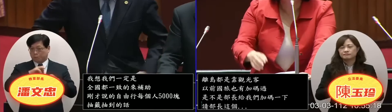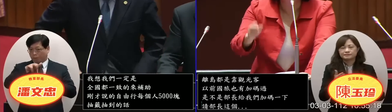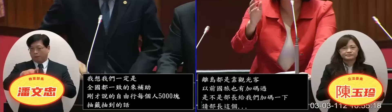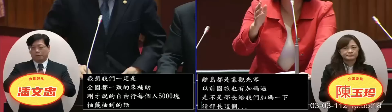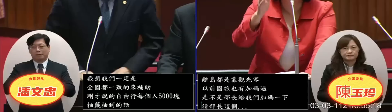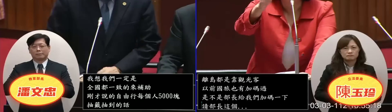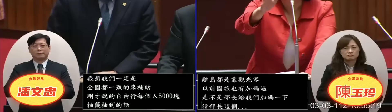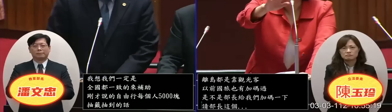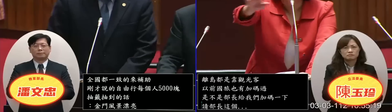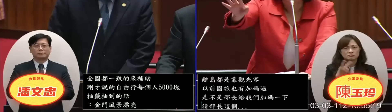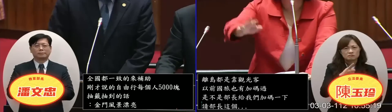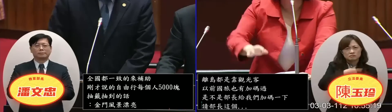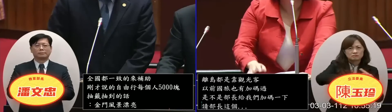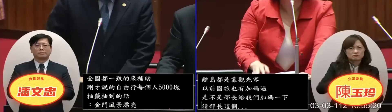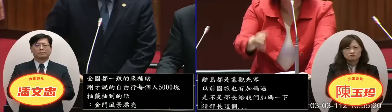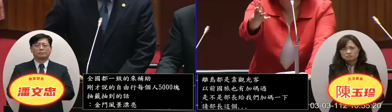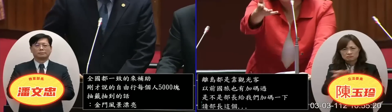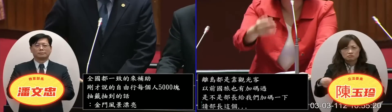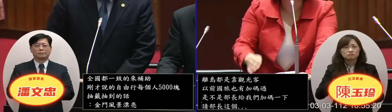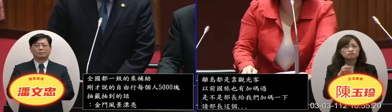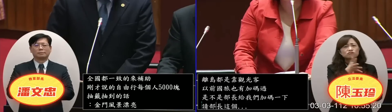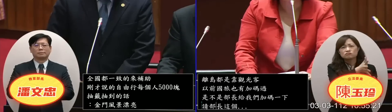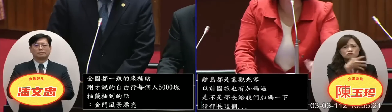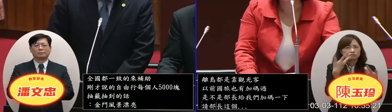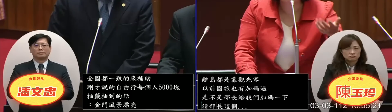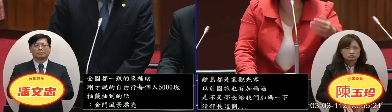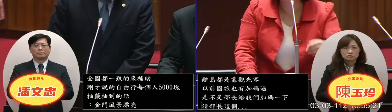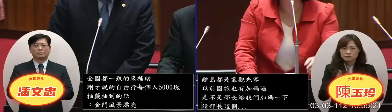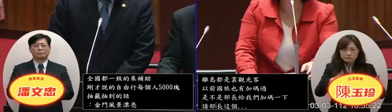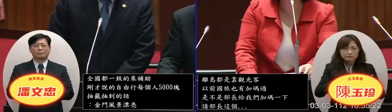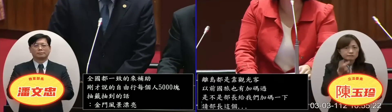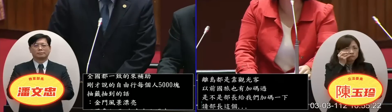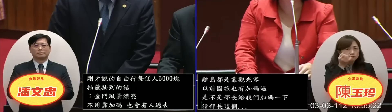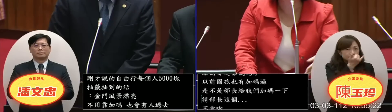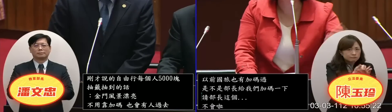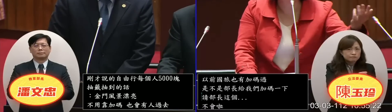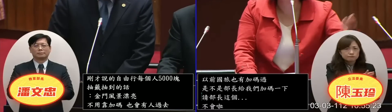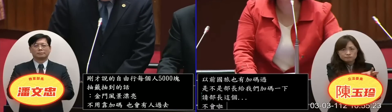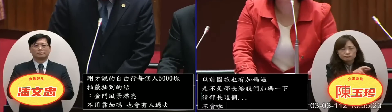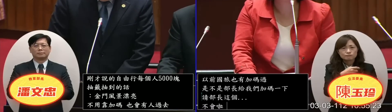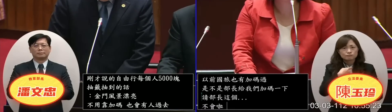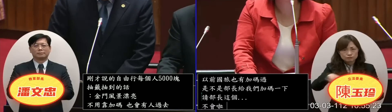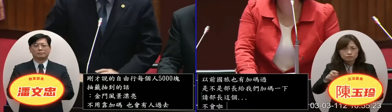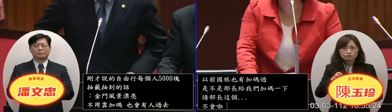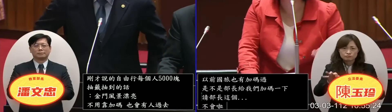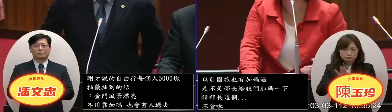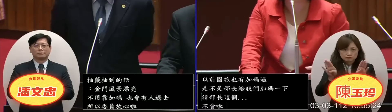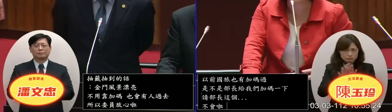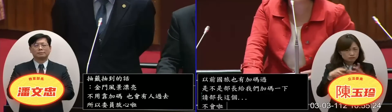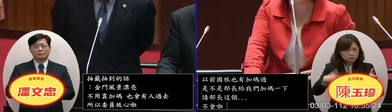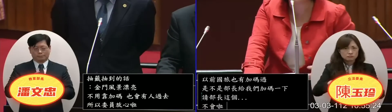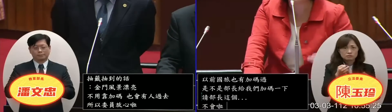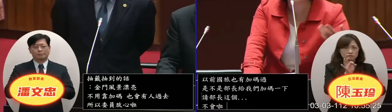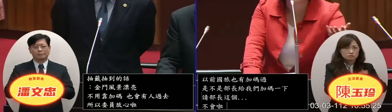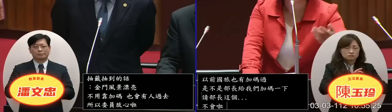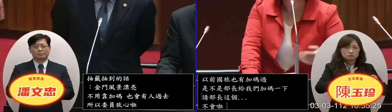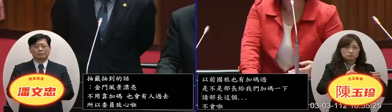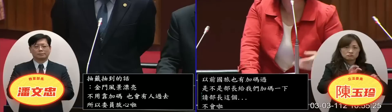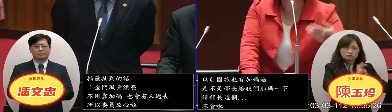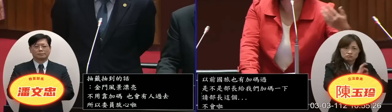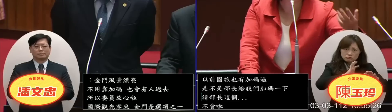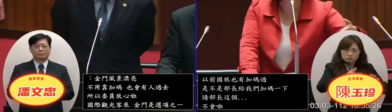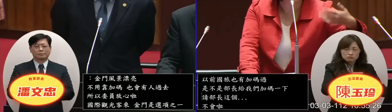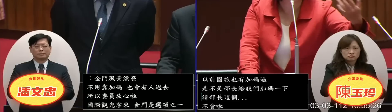啦，因为还要再坐飞，我已经都问过。当然很多观光客愿意去金门啊，这次我就接待很多啊，瑞士的国会议员也过去